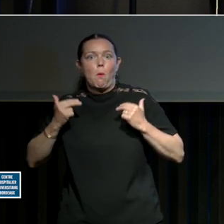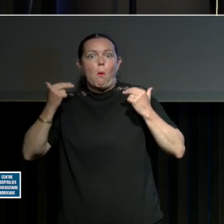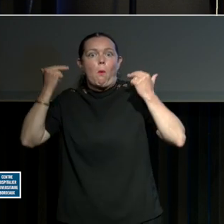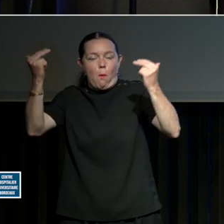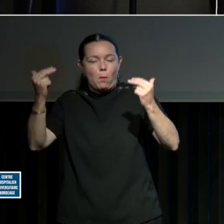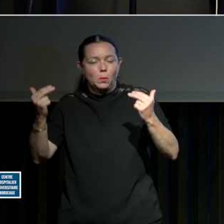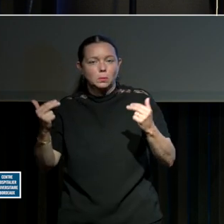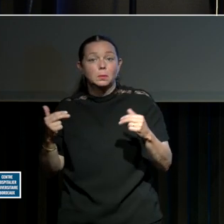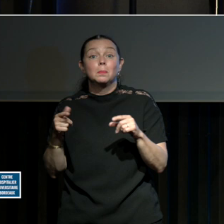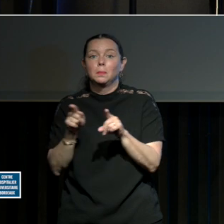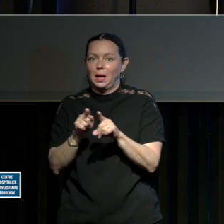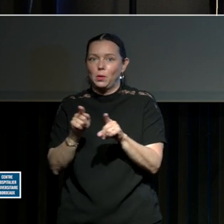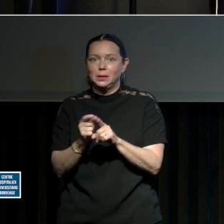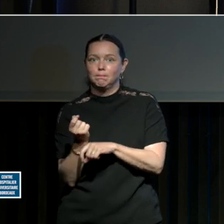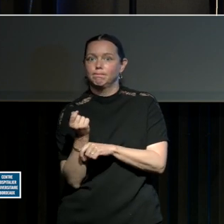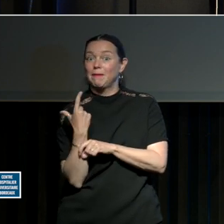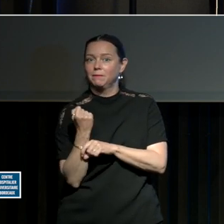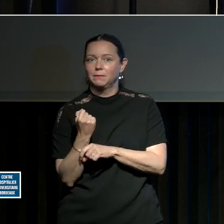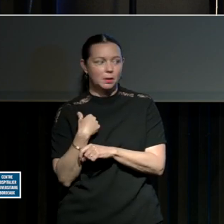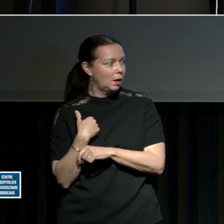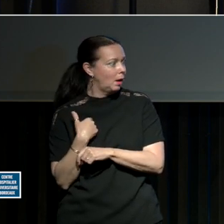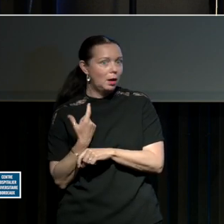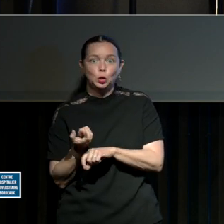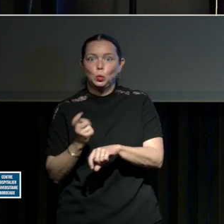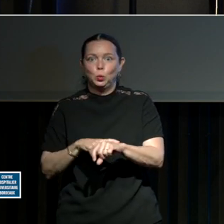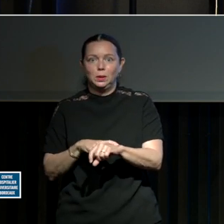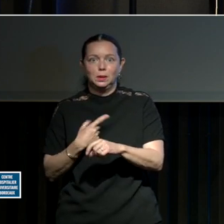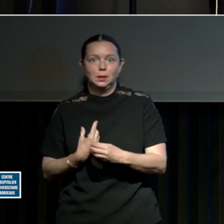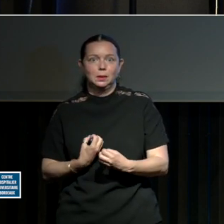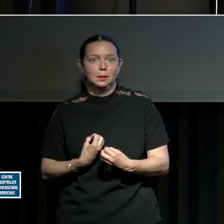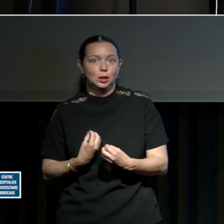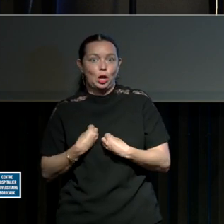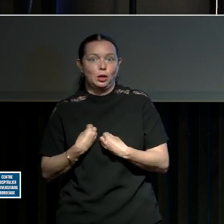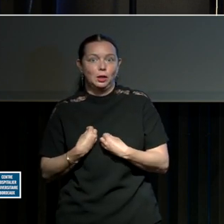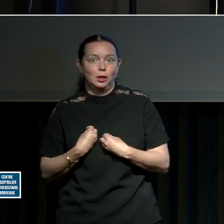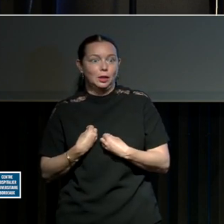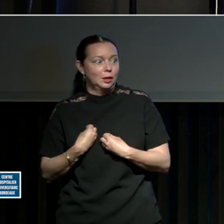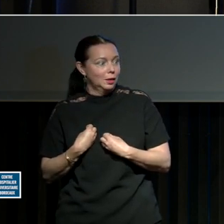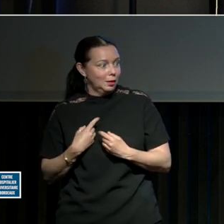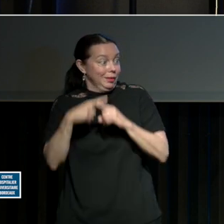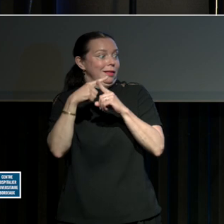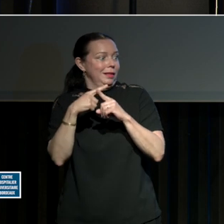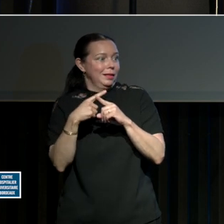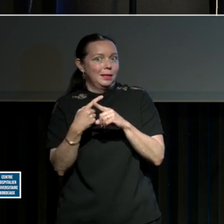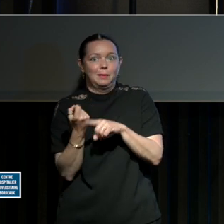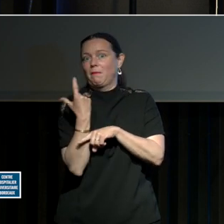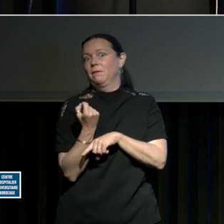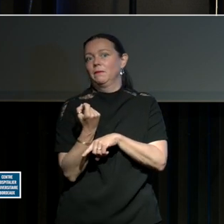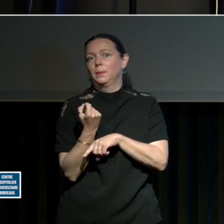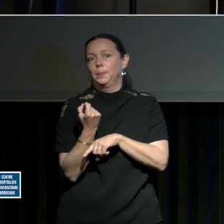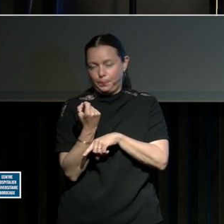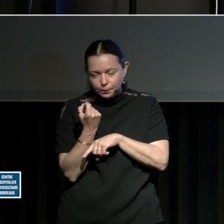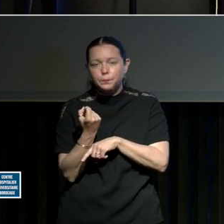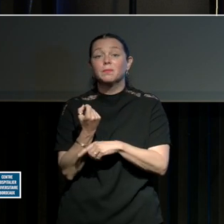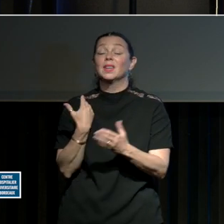mais également que la rapidité d'obtention de l'effet va être très rapide. Et ces